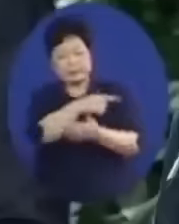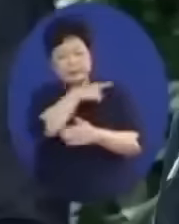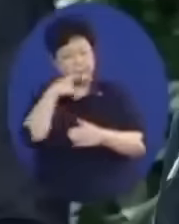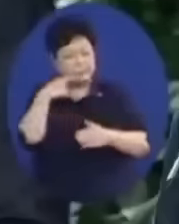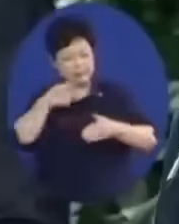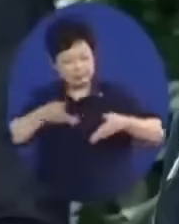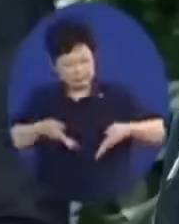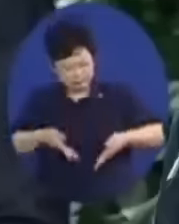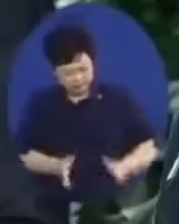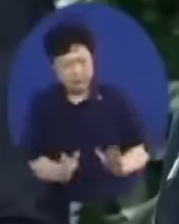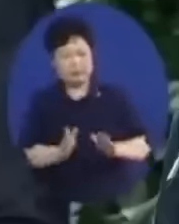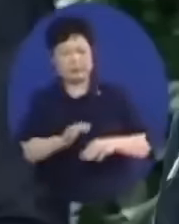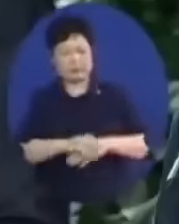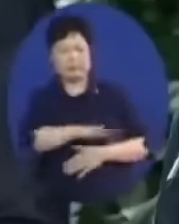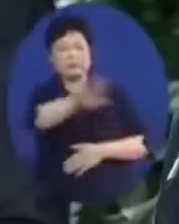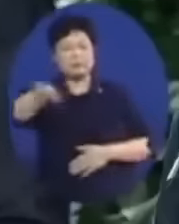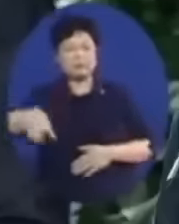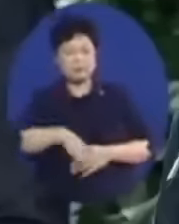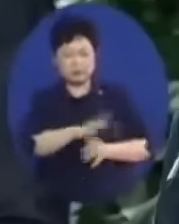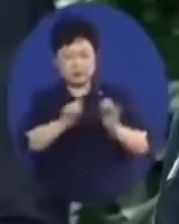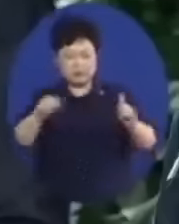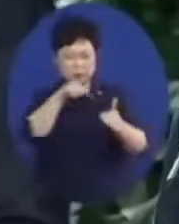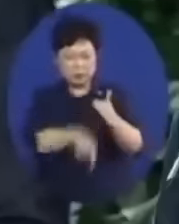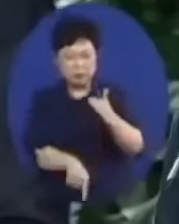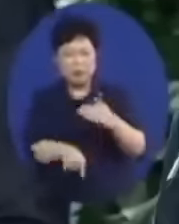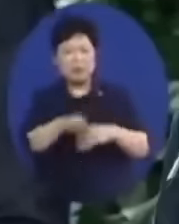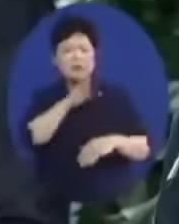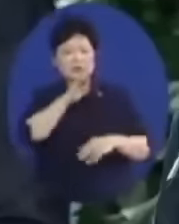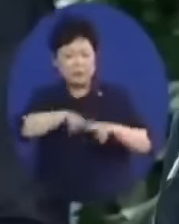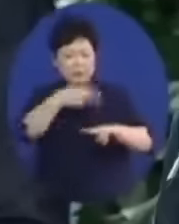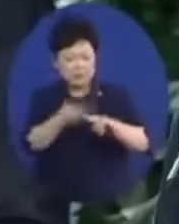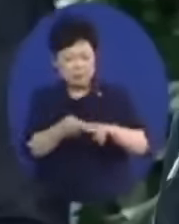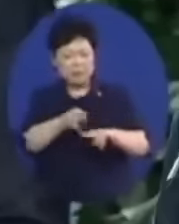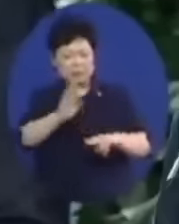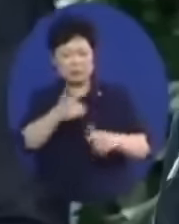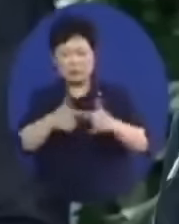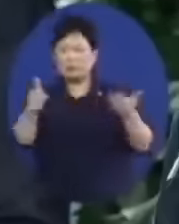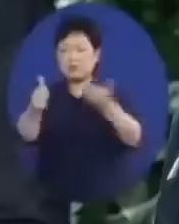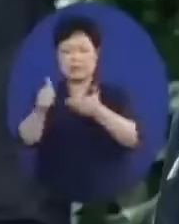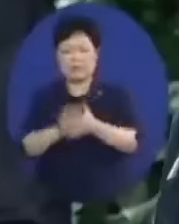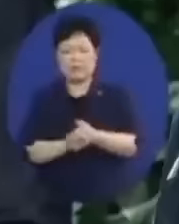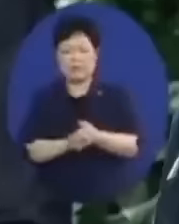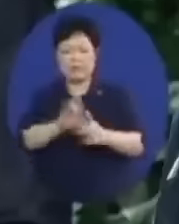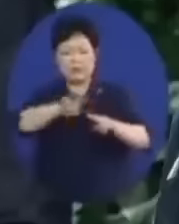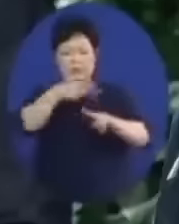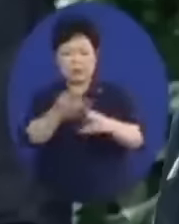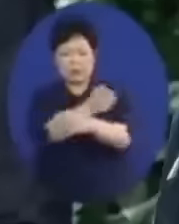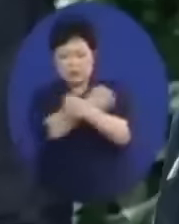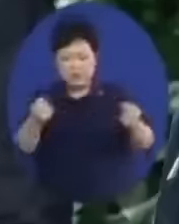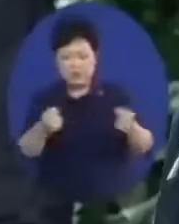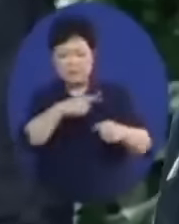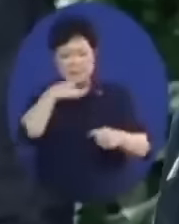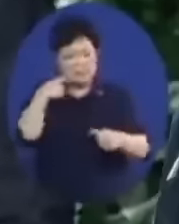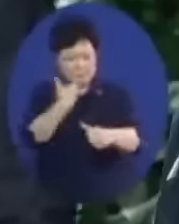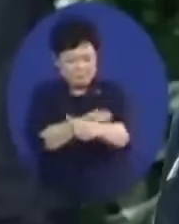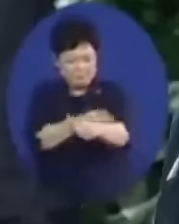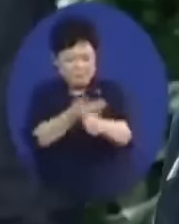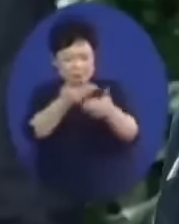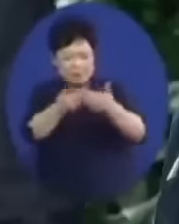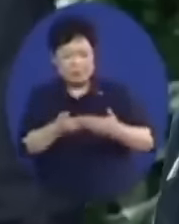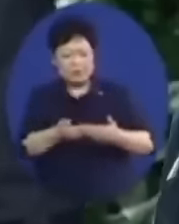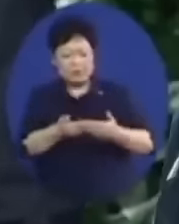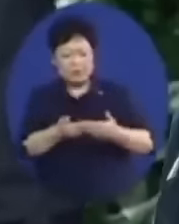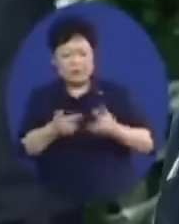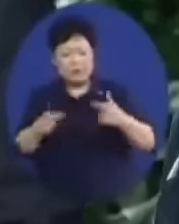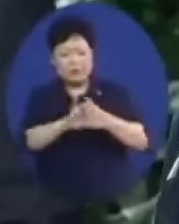태어납니다. 우리 인간의 속에 죄물이 되신 예수 그리스도께서 속죄의 피를 우리에게 수혈해 주지 않냐면